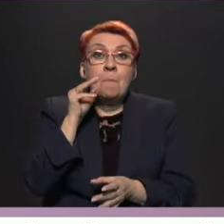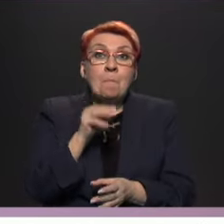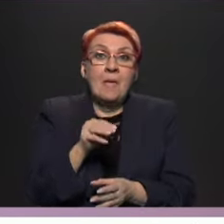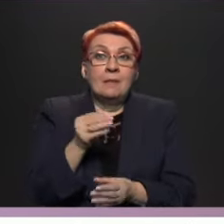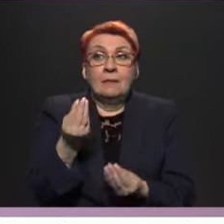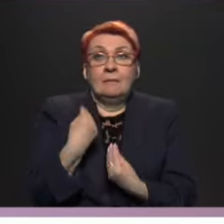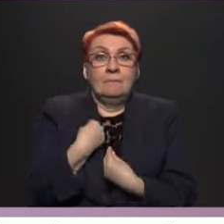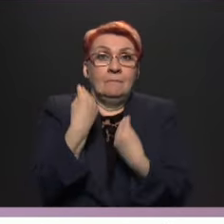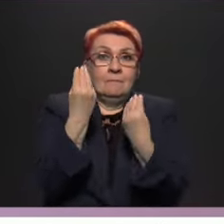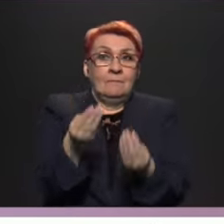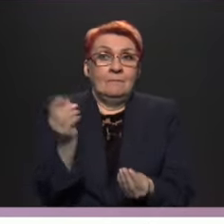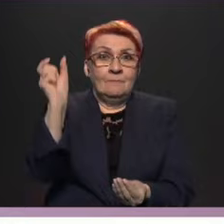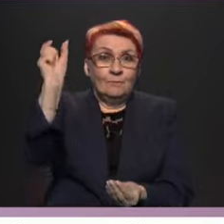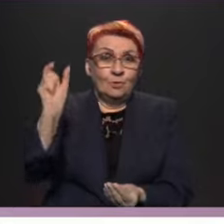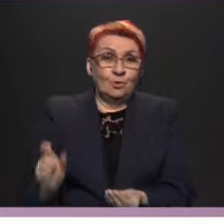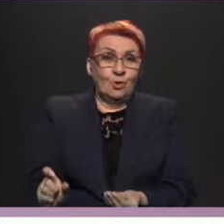человека, с которым ты вот просто,